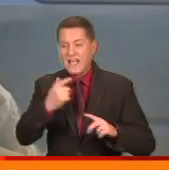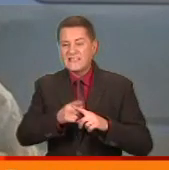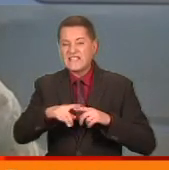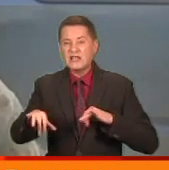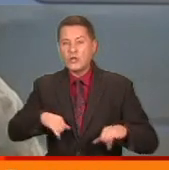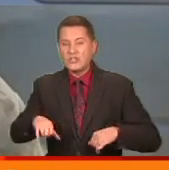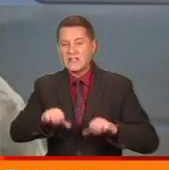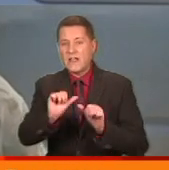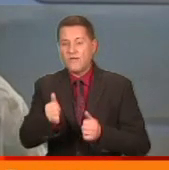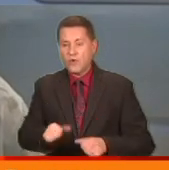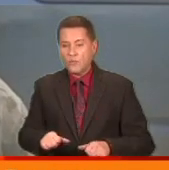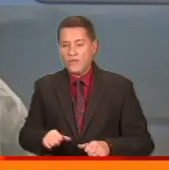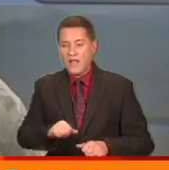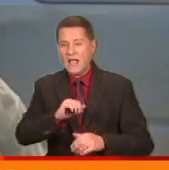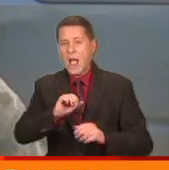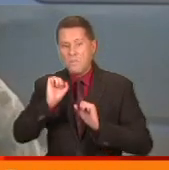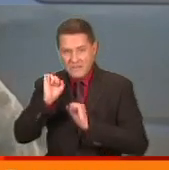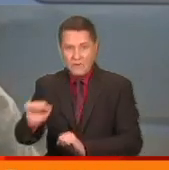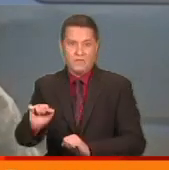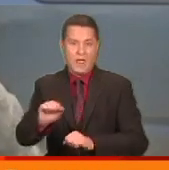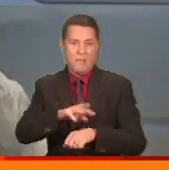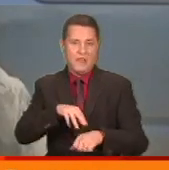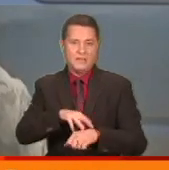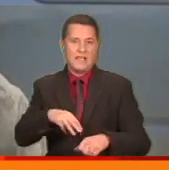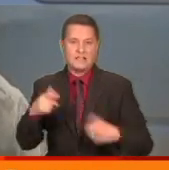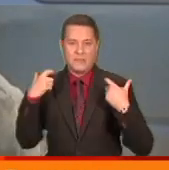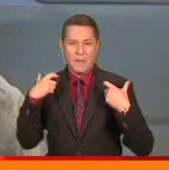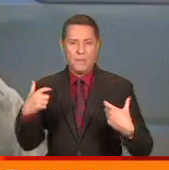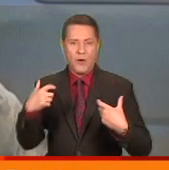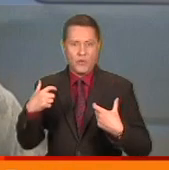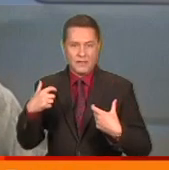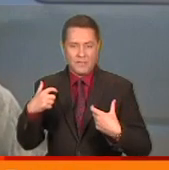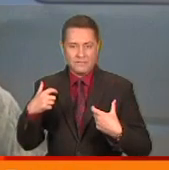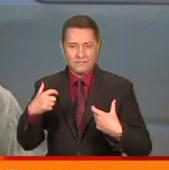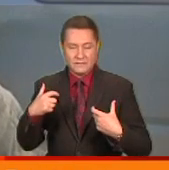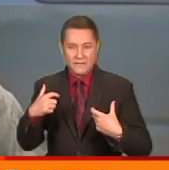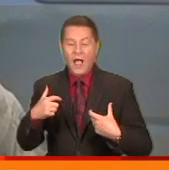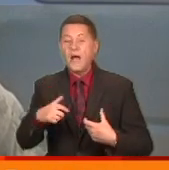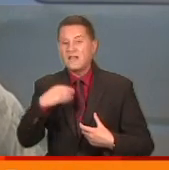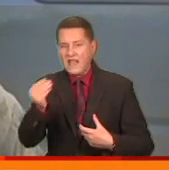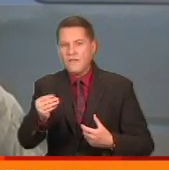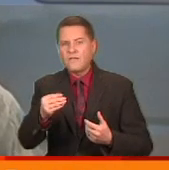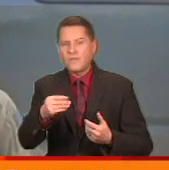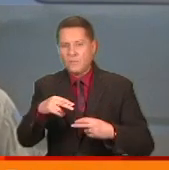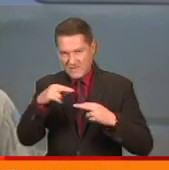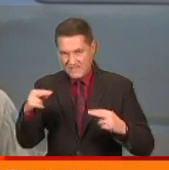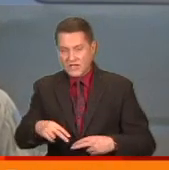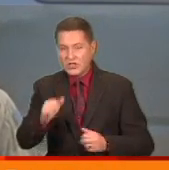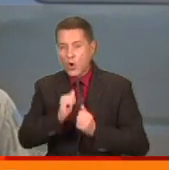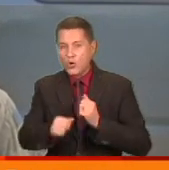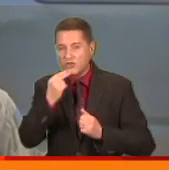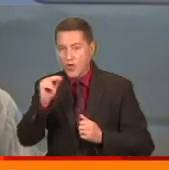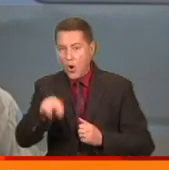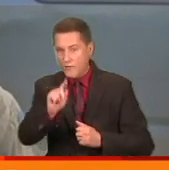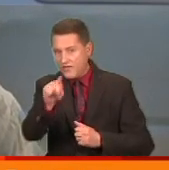злочинне формування під підкриттям міліцейськими погонами. Він надав покази на кожного винуваченого із 12.